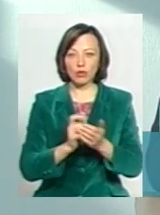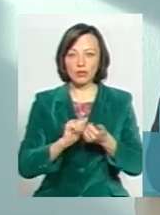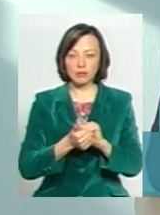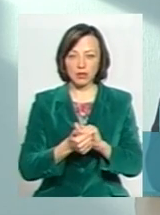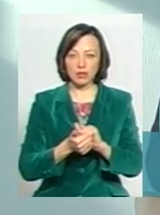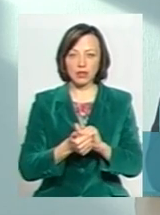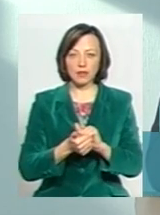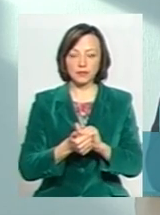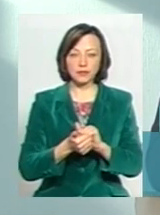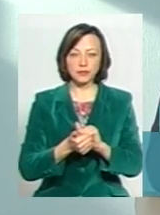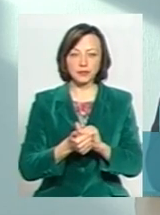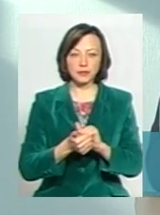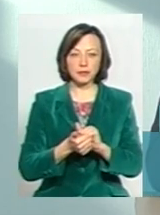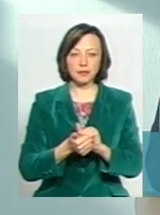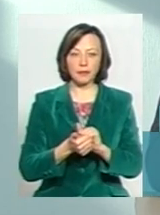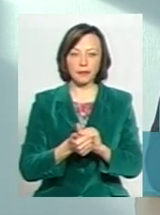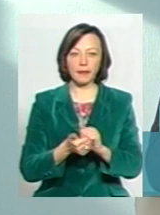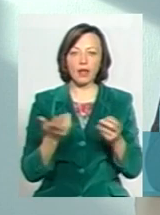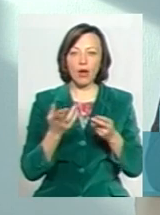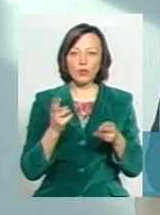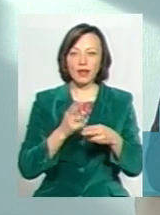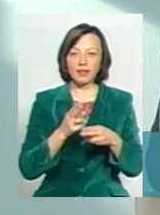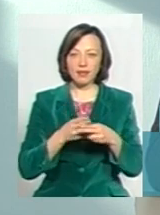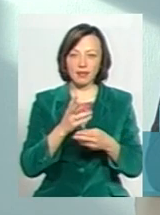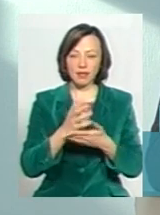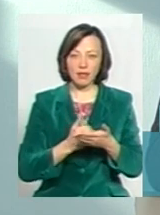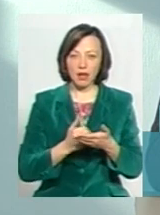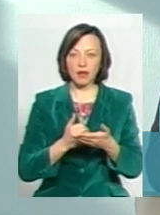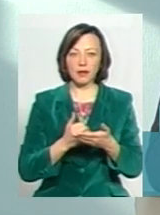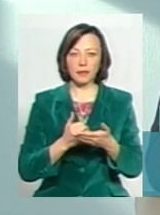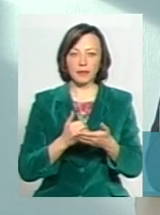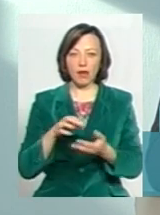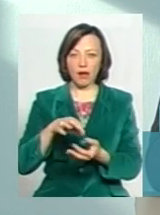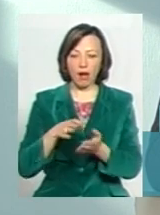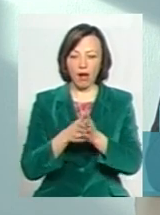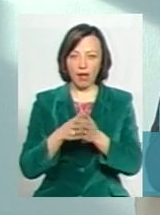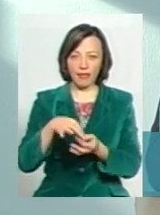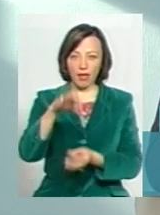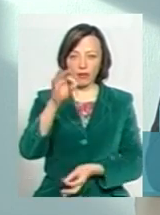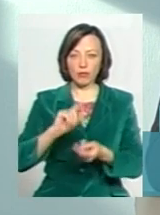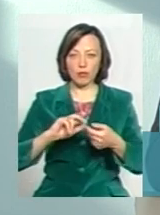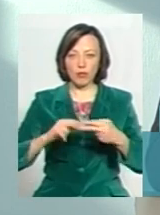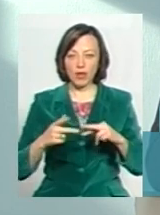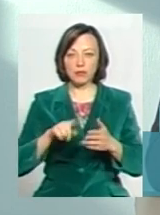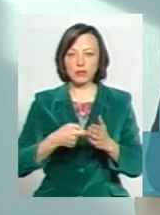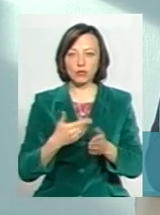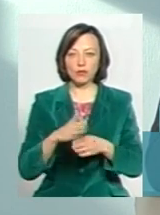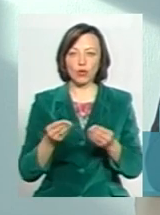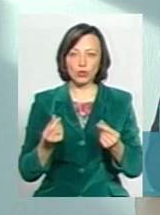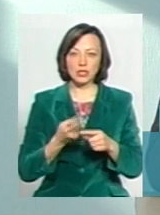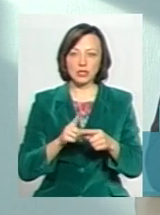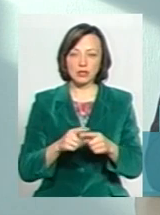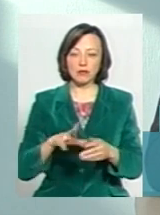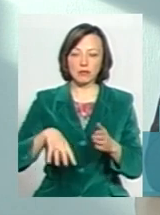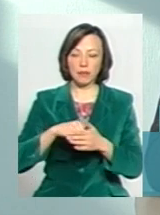замінити якийсь вузол, деталь, там, поміняти канат, то місто виділяє в такому випадку кошти, і це робиться